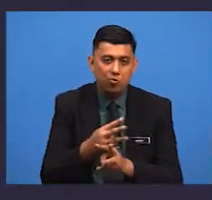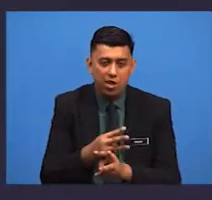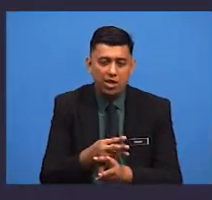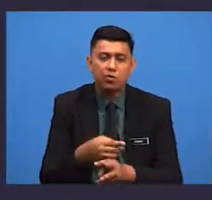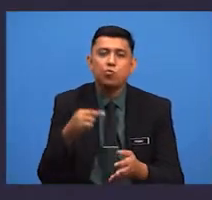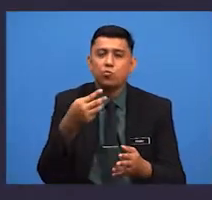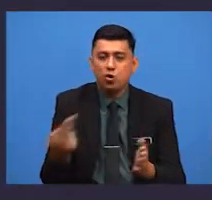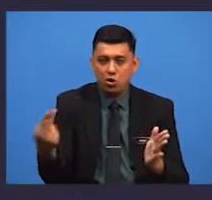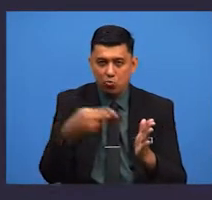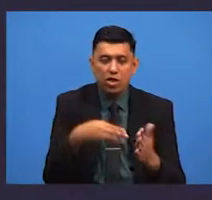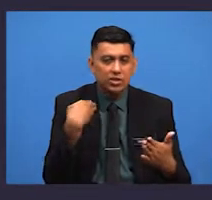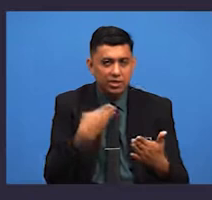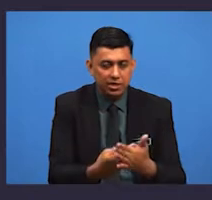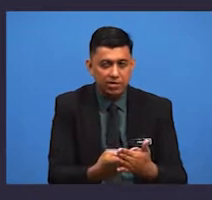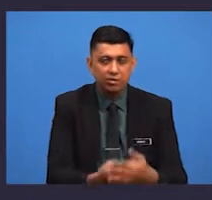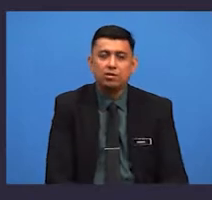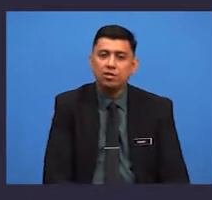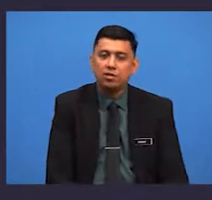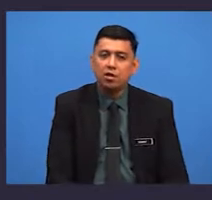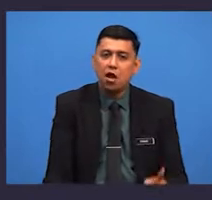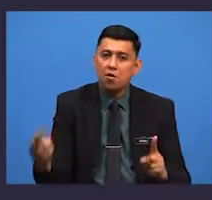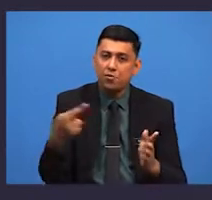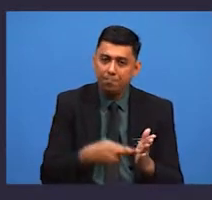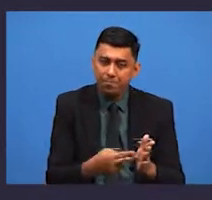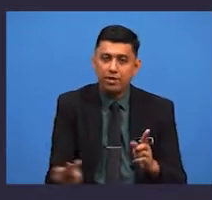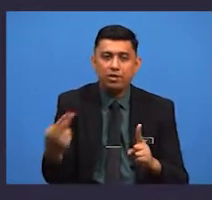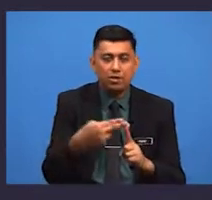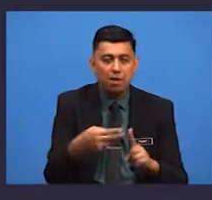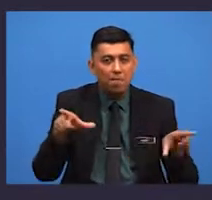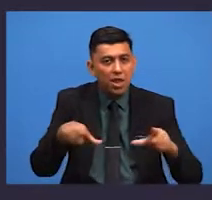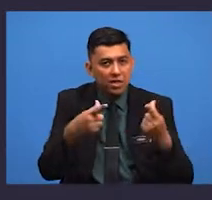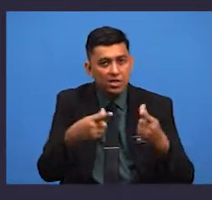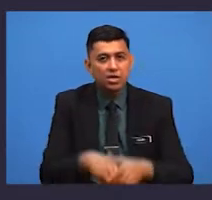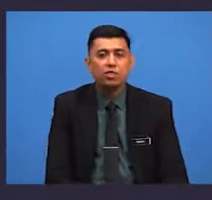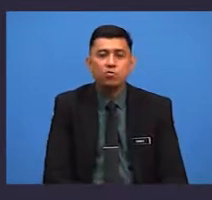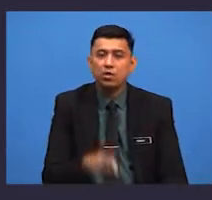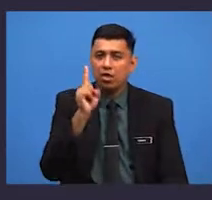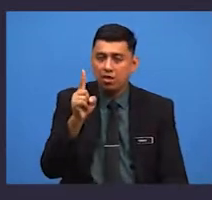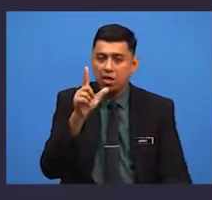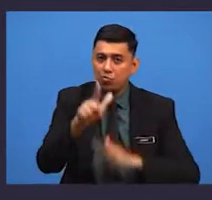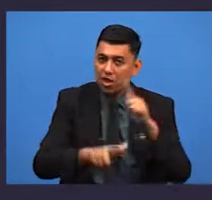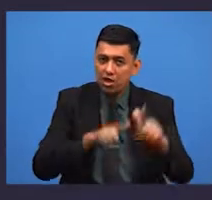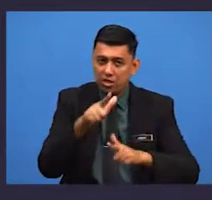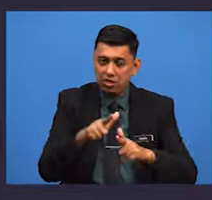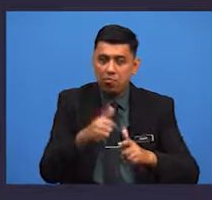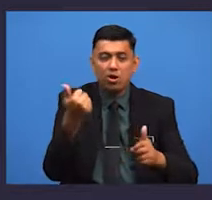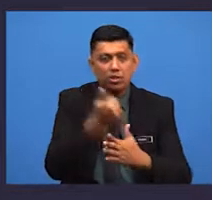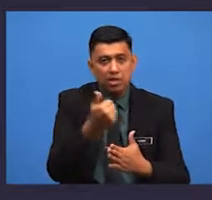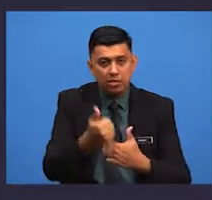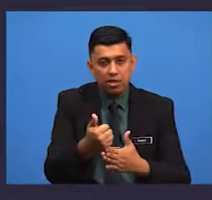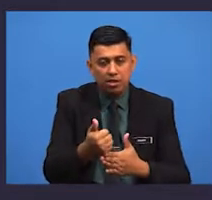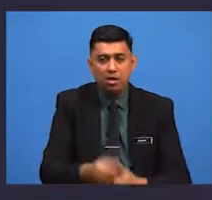Struktur kawalan ulangan ulang sehingga, repeat until melaksanakan satu